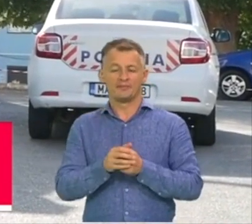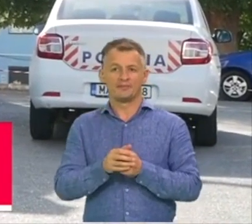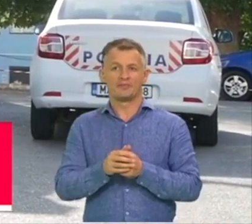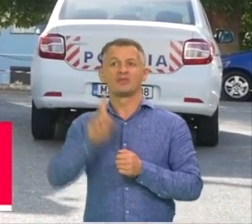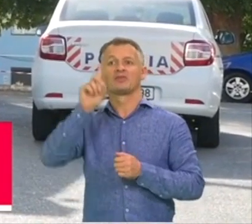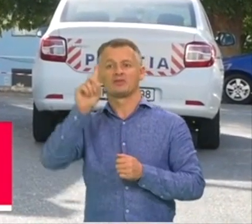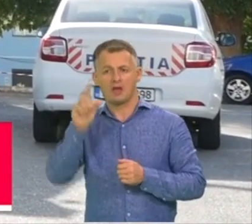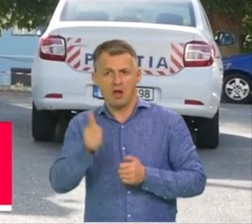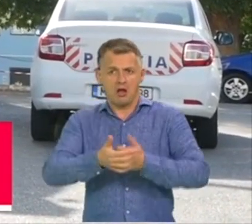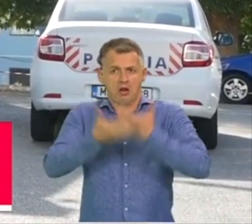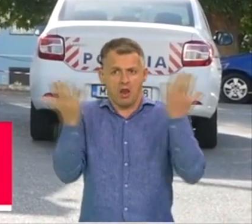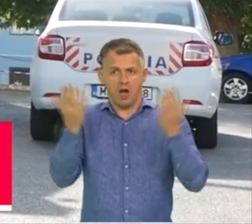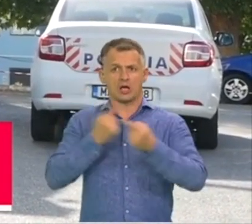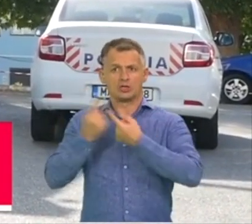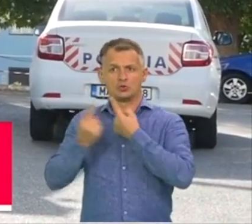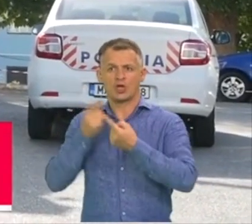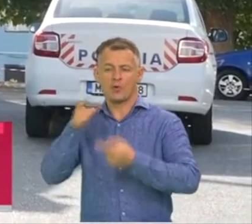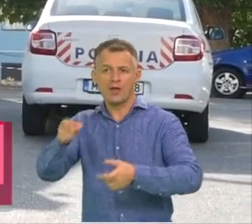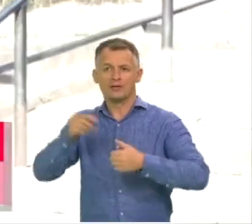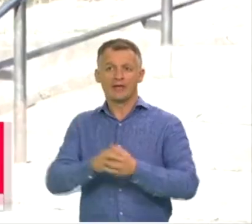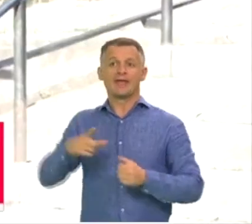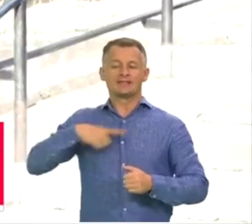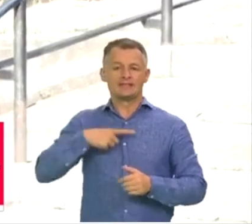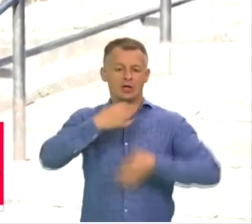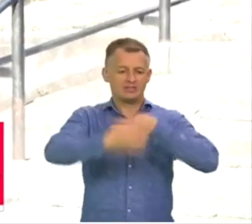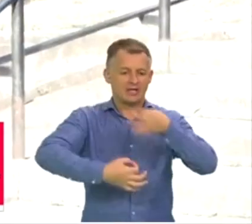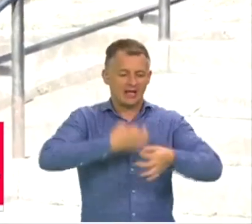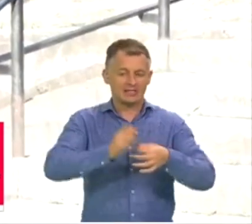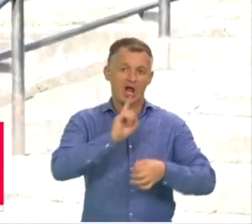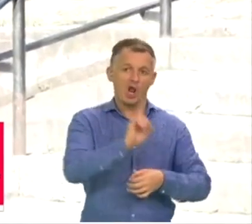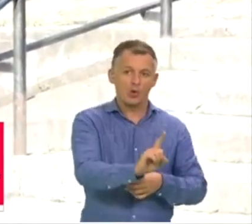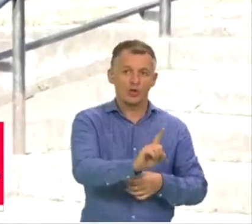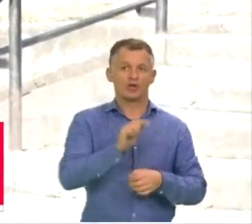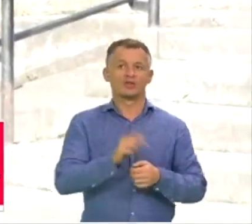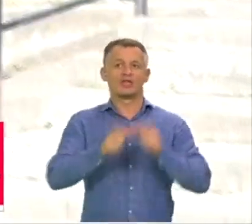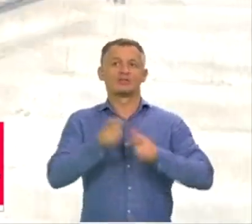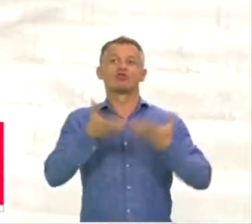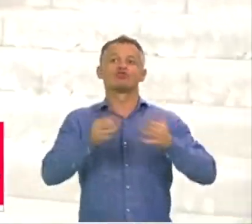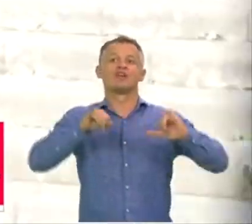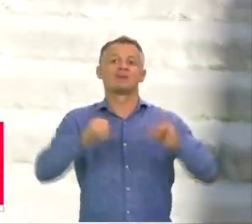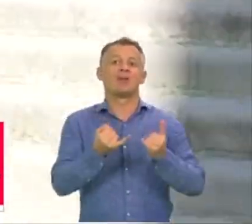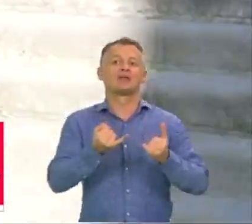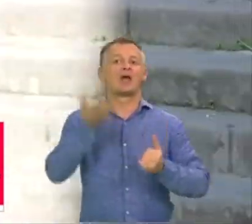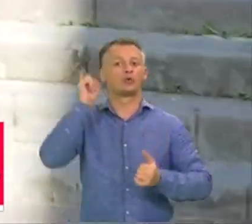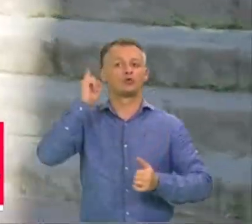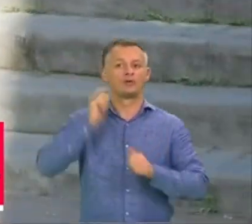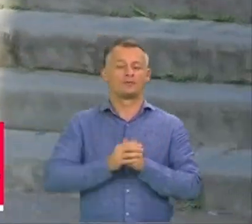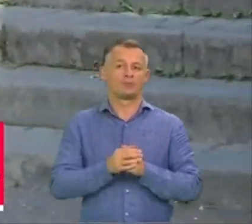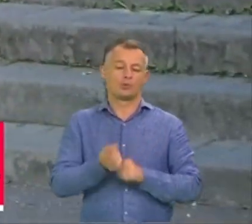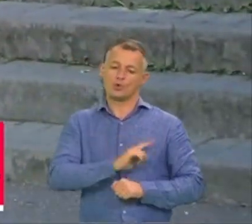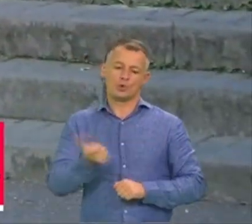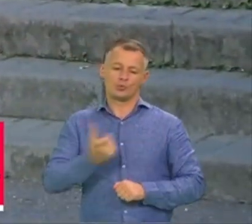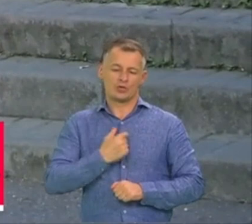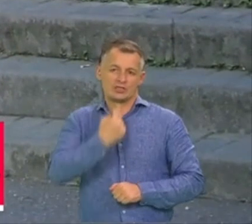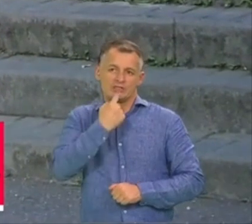Da, evident că au discutat. Există un punct de vedere al lui despre ceea ce s-a întâmplat? Nu aș putea să vă